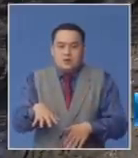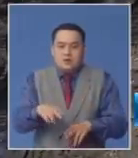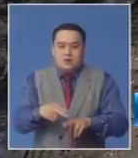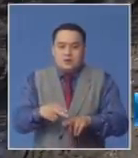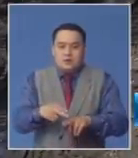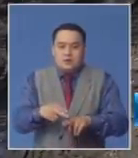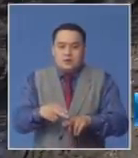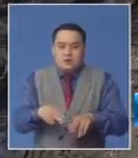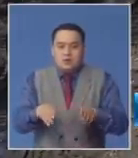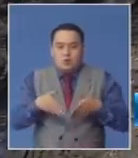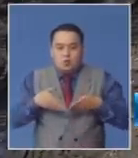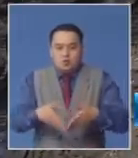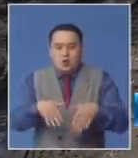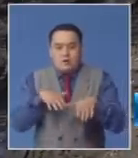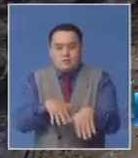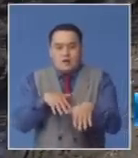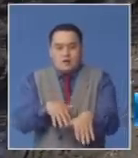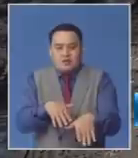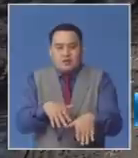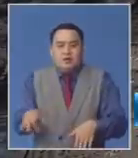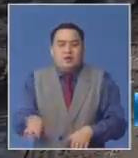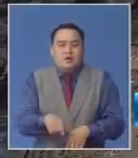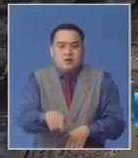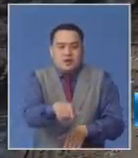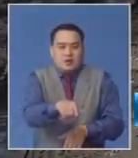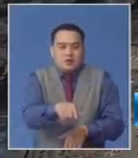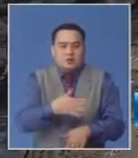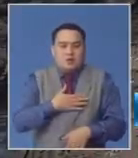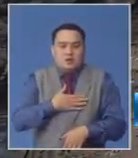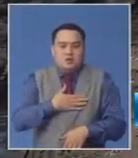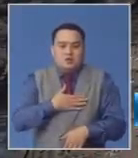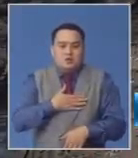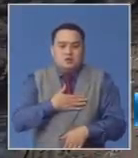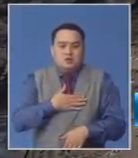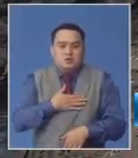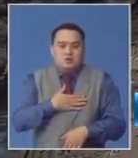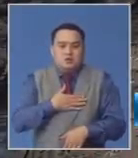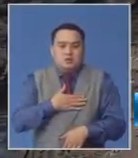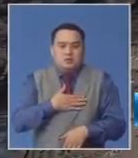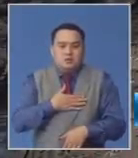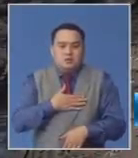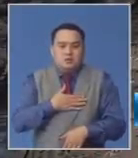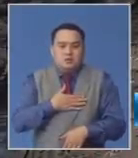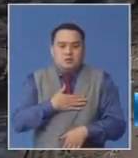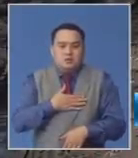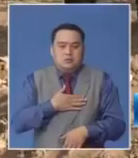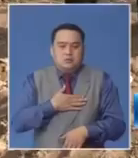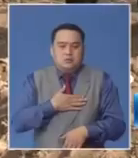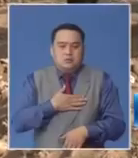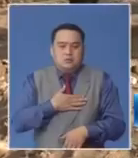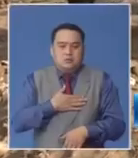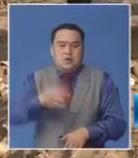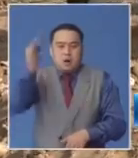с ущелье вода выливается через наши отводные каналы ну а реки в реку кьюсак